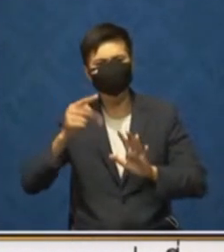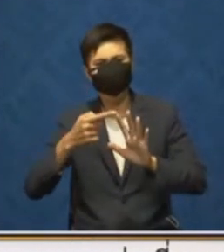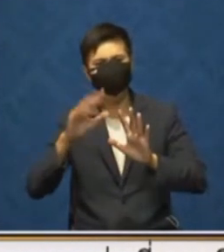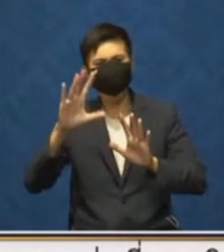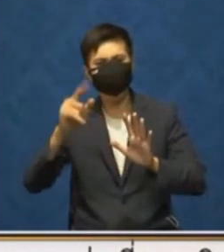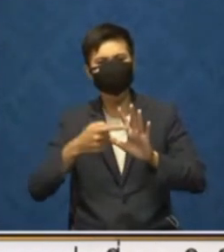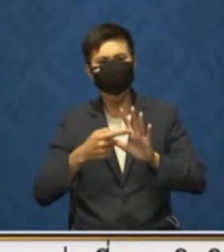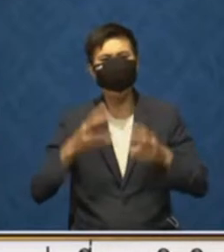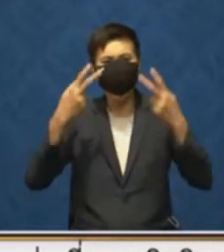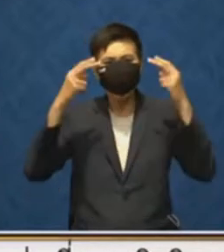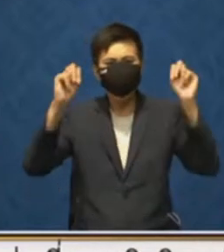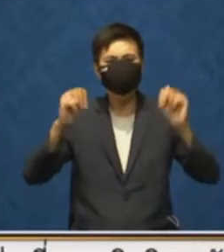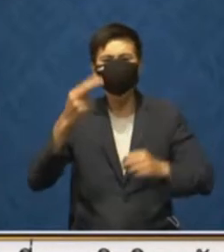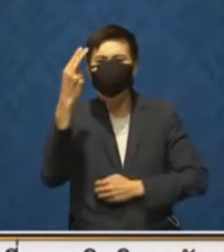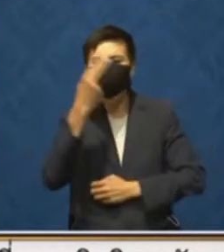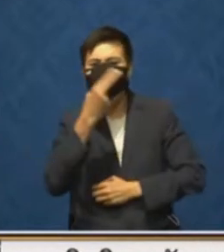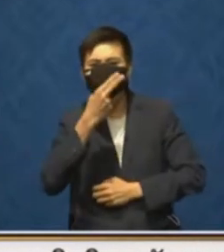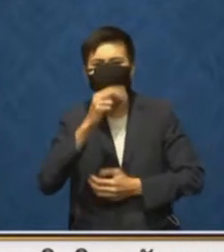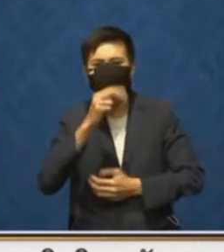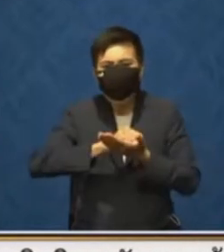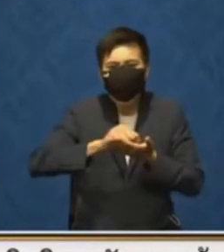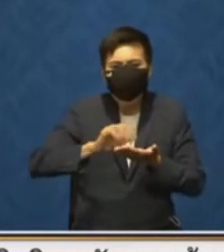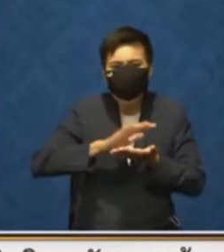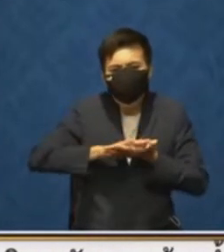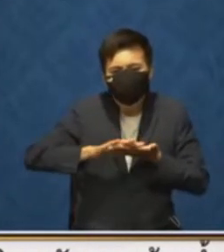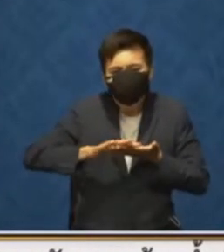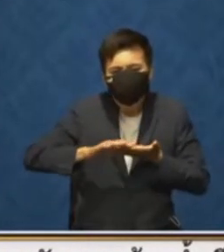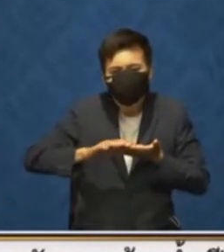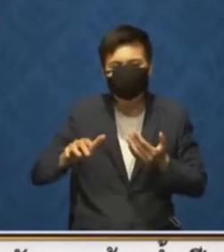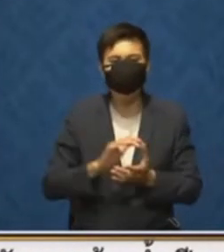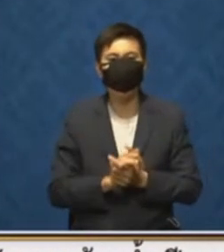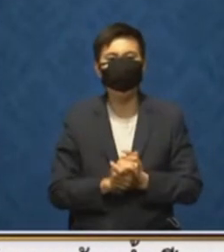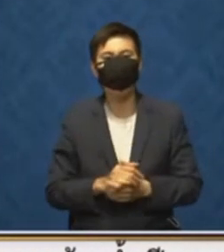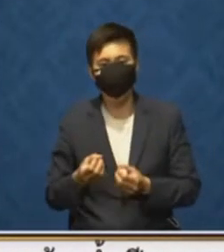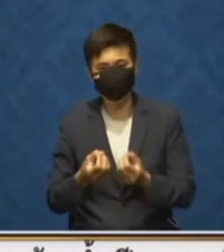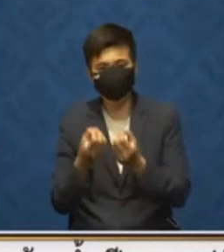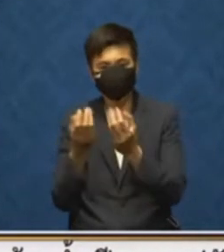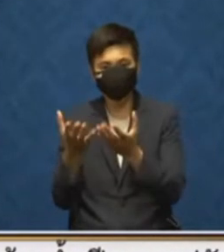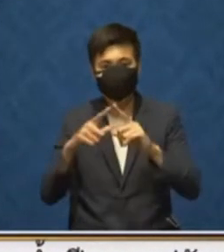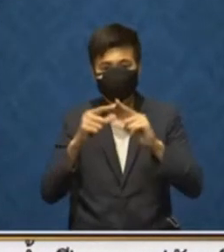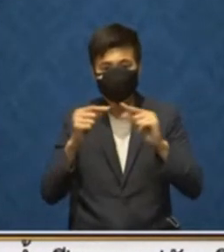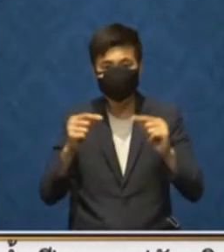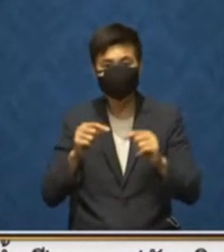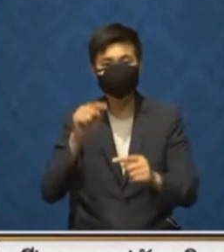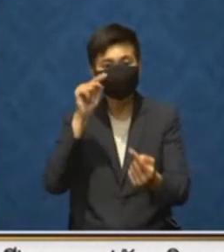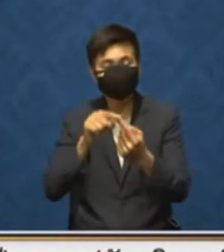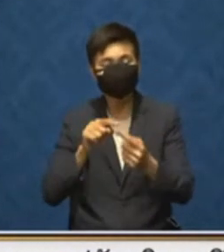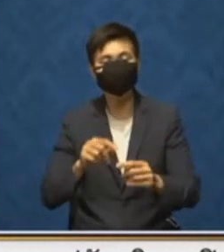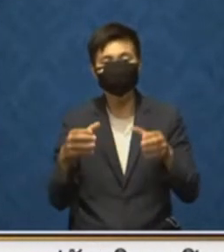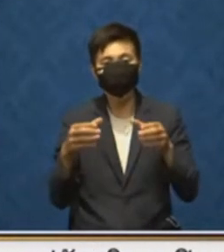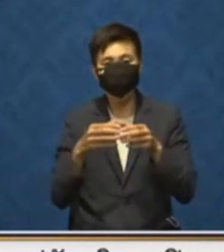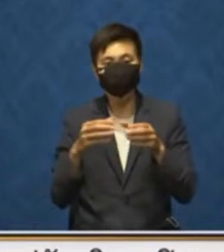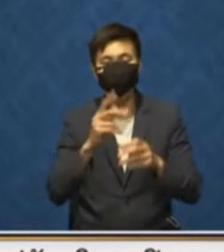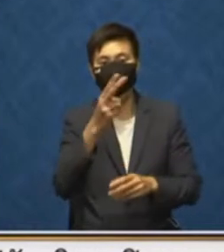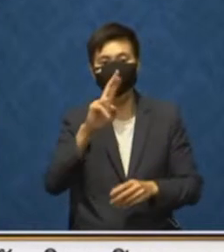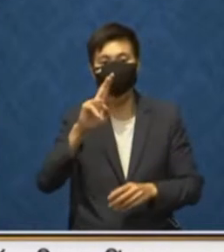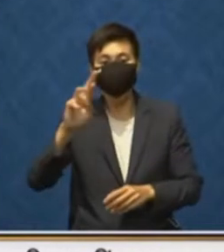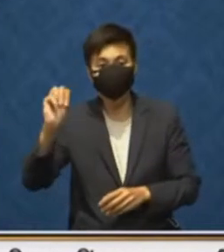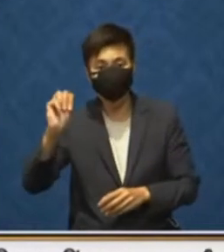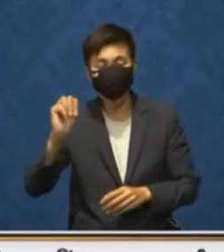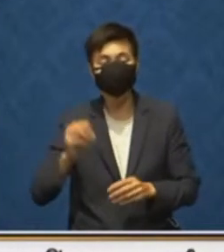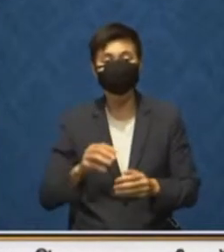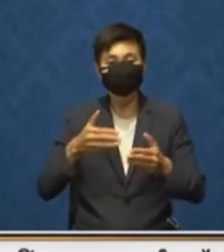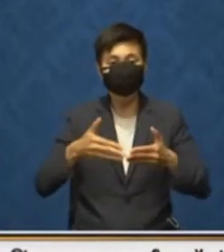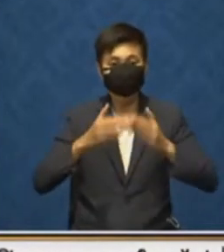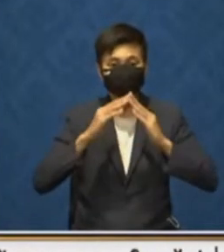สะอาดหรือใสผมส่งเรื่องไปถึงคณะรัฐมนตรีนายกรัฐมนตรีครับปรากฏว่าตั้งกรรมการ